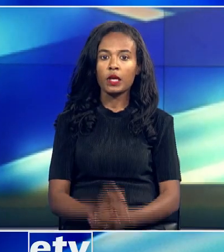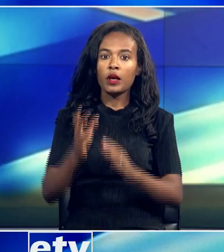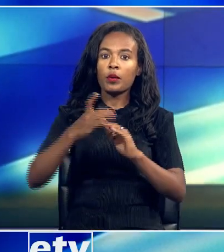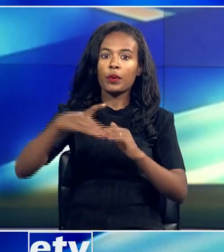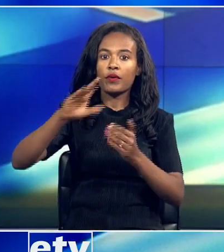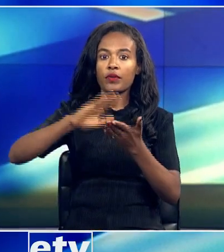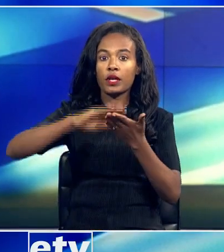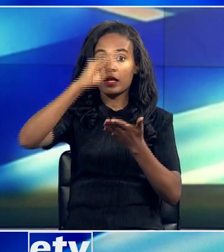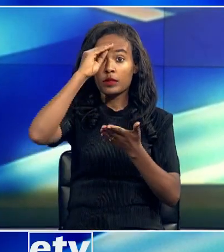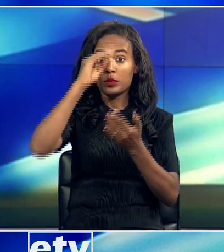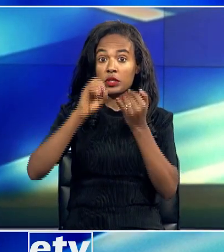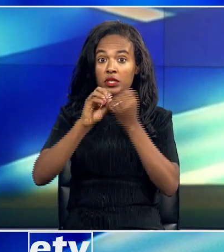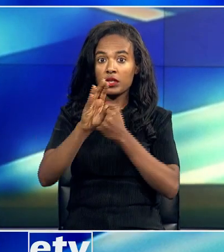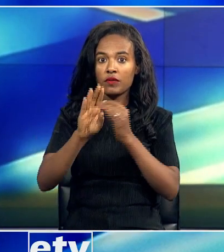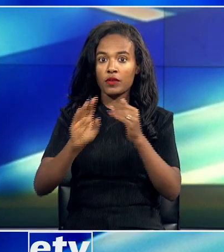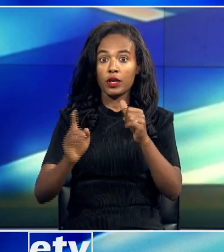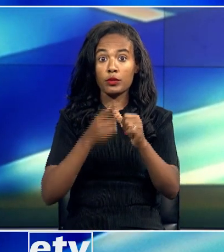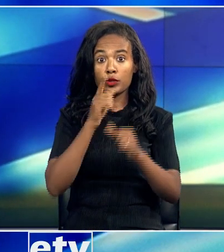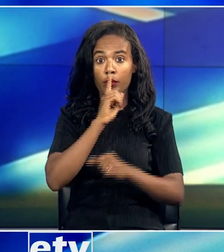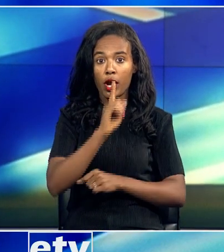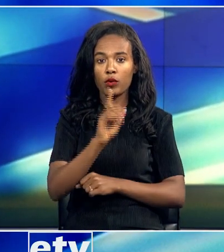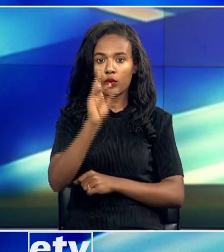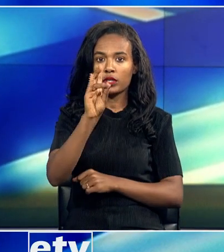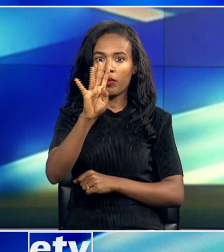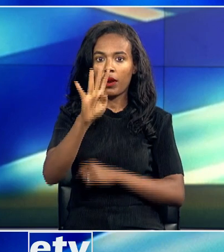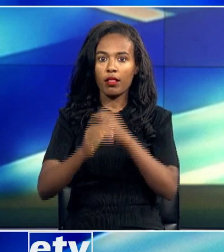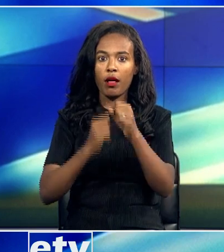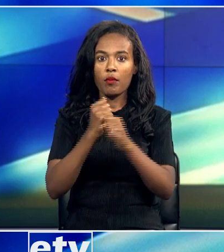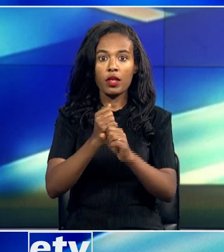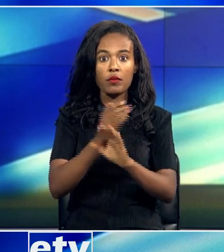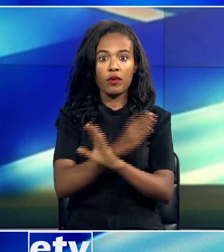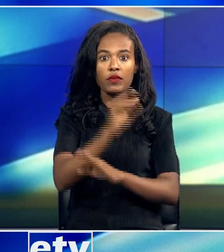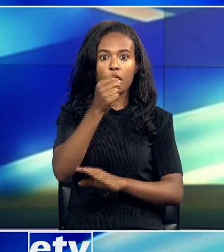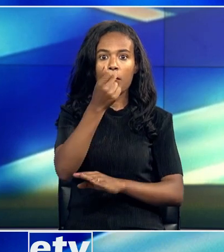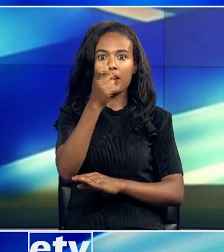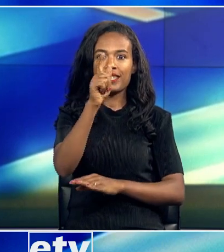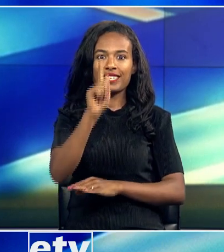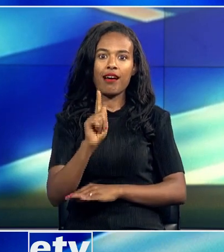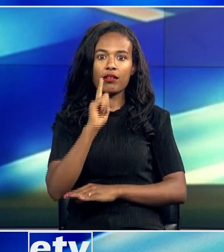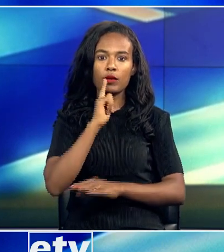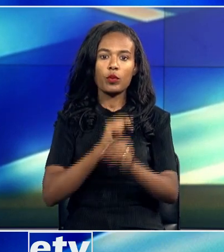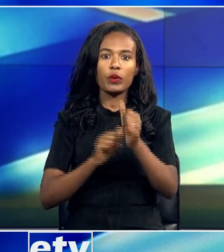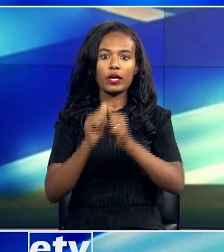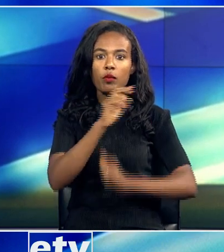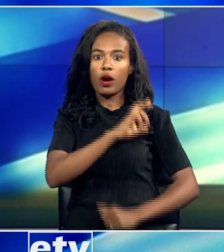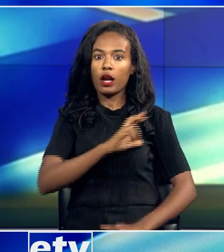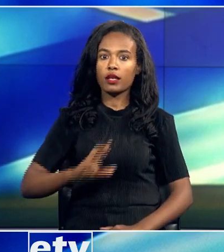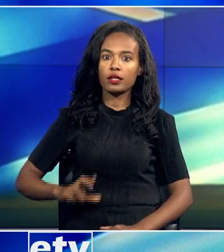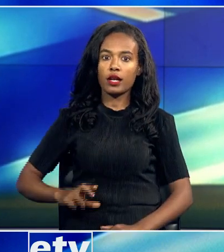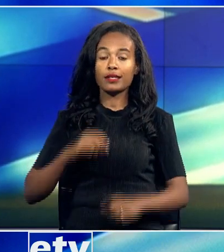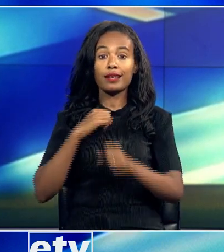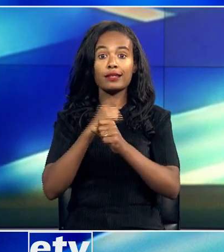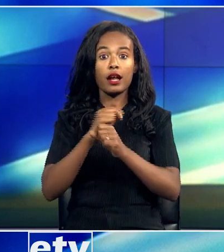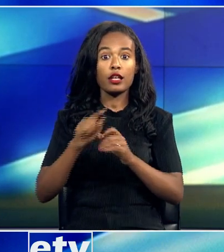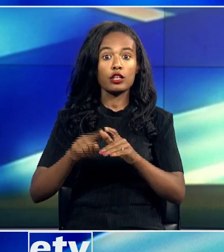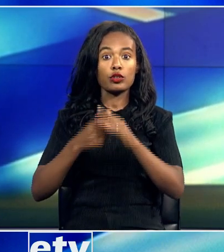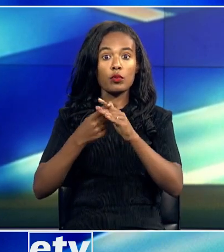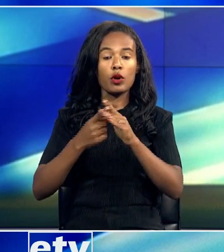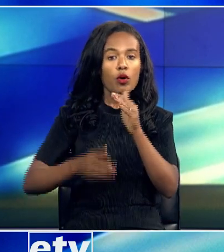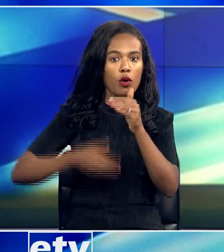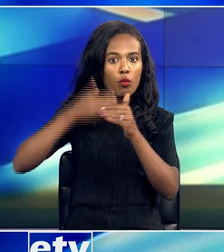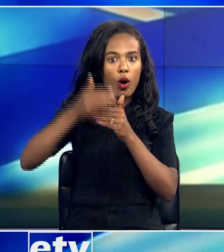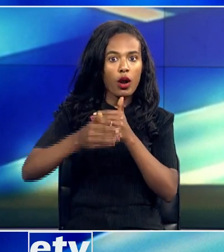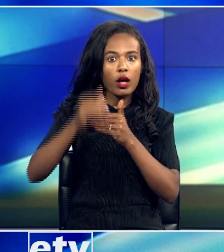በከፍተኛ ትምህርት ዘርፍ ፈርቀዳጅ ነው። ከ74 ዓመታት በፊት አባዲና ተብሎ በቀዳማዊ ኃይለሥላሴ ሁንታ ስራ የጀመረው